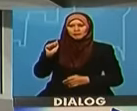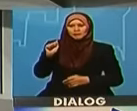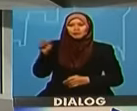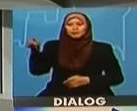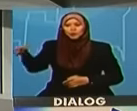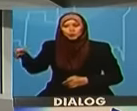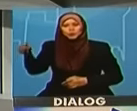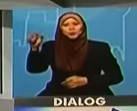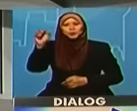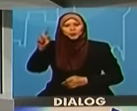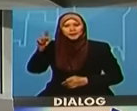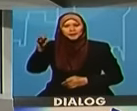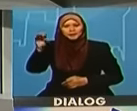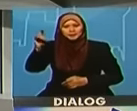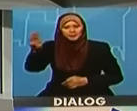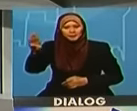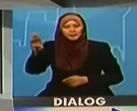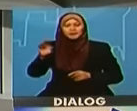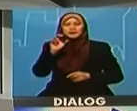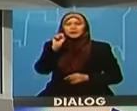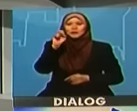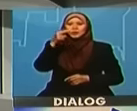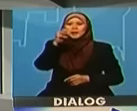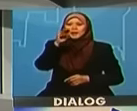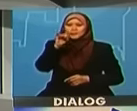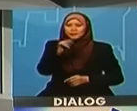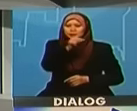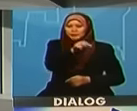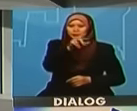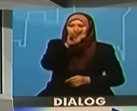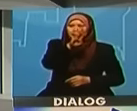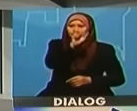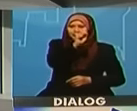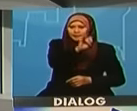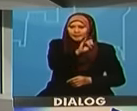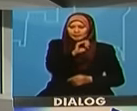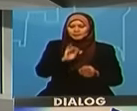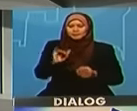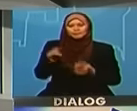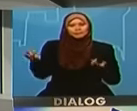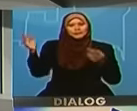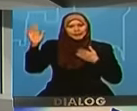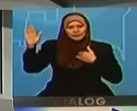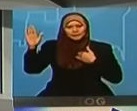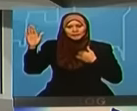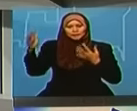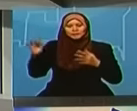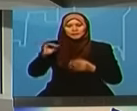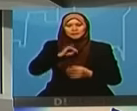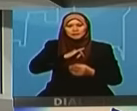Ya. Kemudian kita ada Suhaimi BSI. Okay. Ya. Kita telah berjanji. Hmm. Ya. Saya